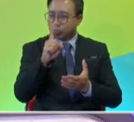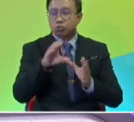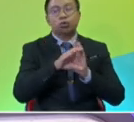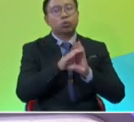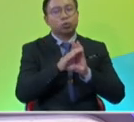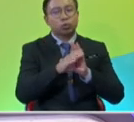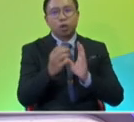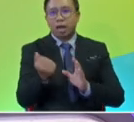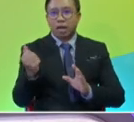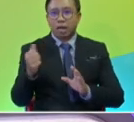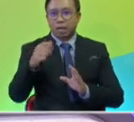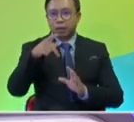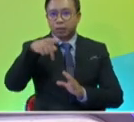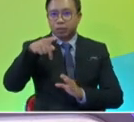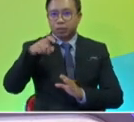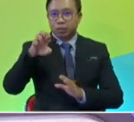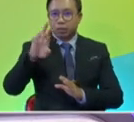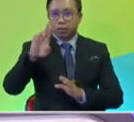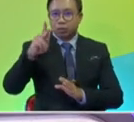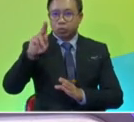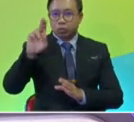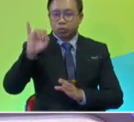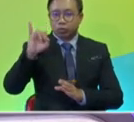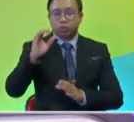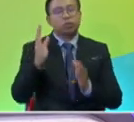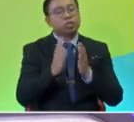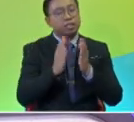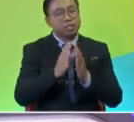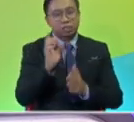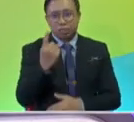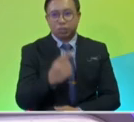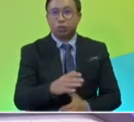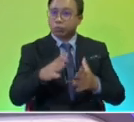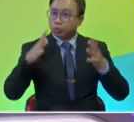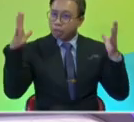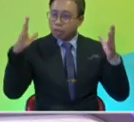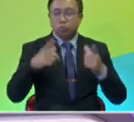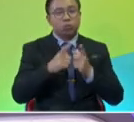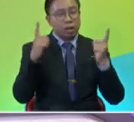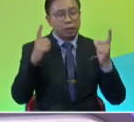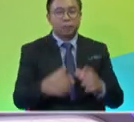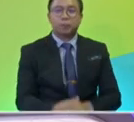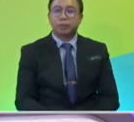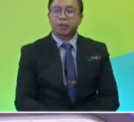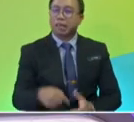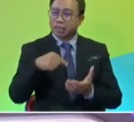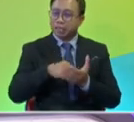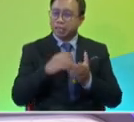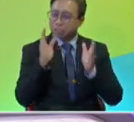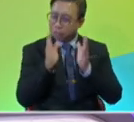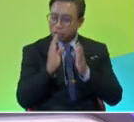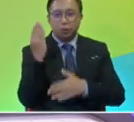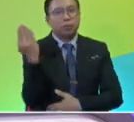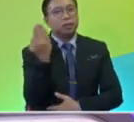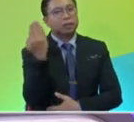alat perkusi ha alat perkusi ni biasanya kecil-kecilah yang besar-besar tu yang lainlah yang Grand kan jadi yang ni Ad yang kecil-kecil biasanya